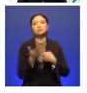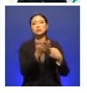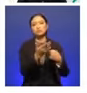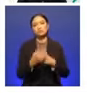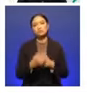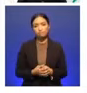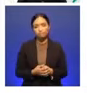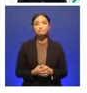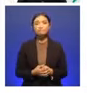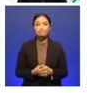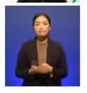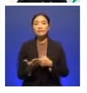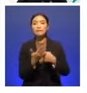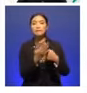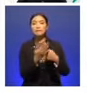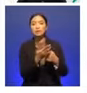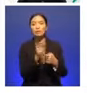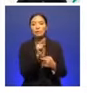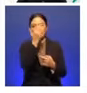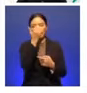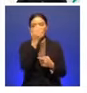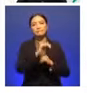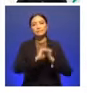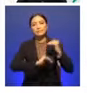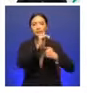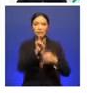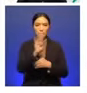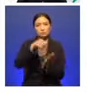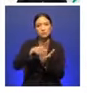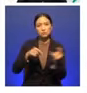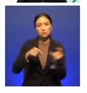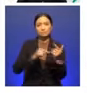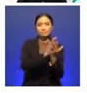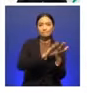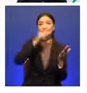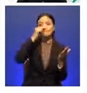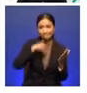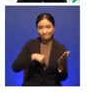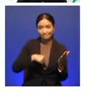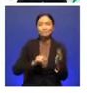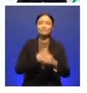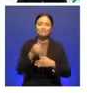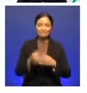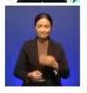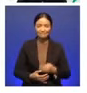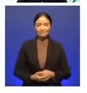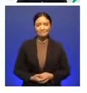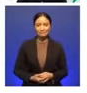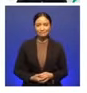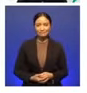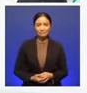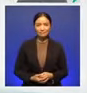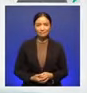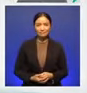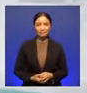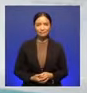จะต้องเสียภาษีนะครับเพื่อที่จะพัฒนาระบบภาษีเกิดขึ้นในบ้านเราครับก็จบการนำเสนอเท่านี้ครับ ค่ะขอบคุณม